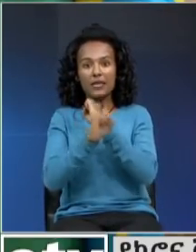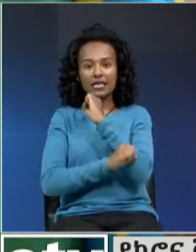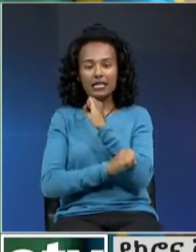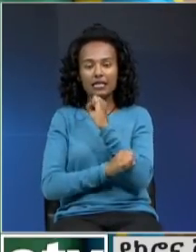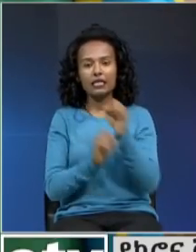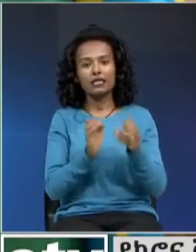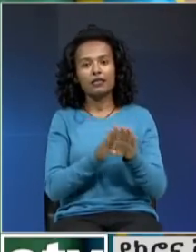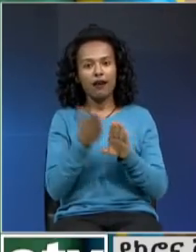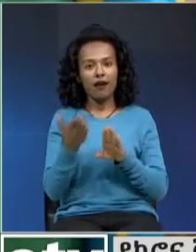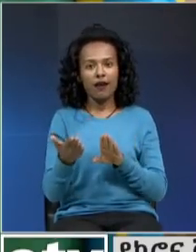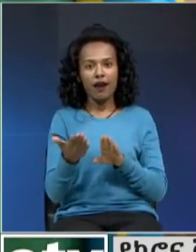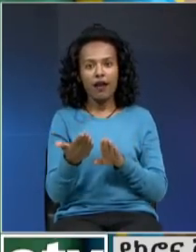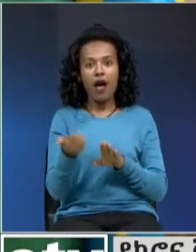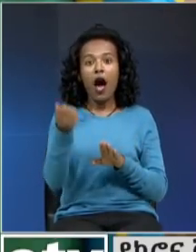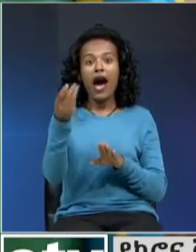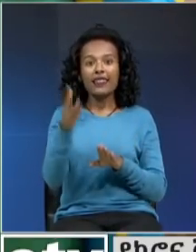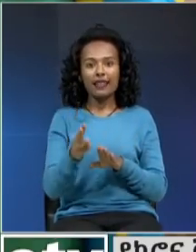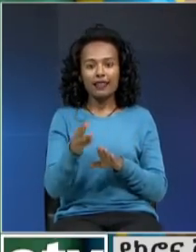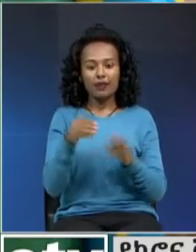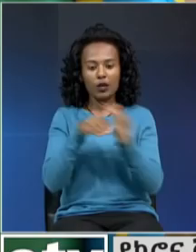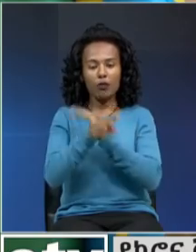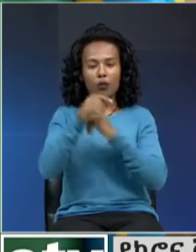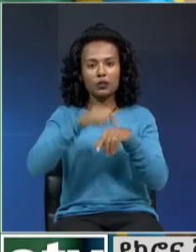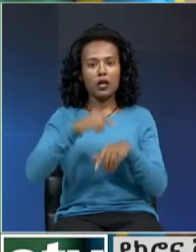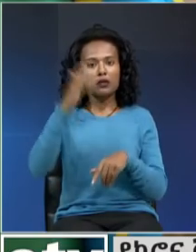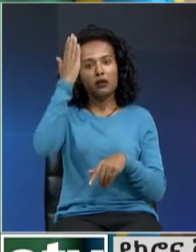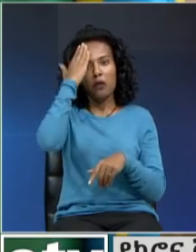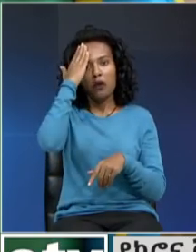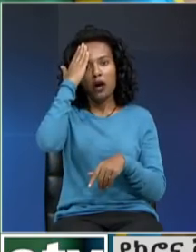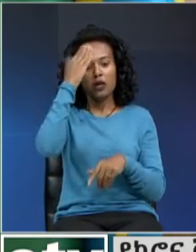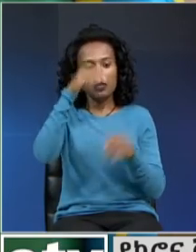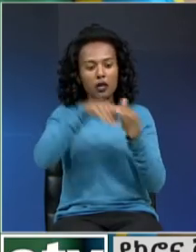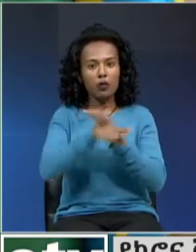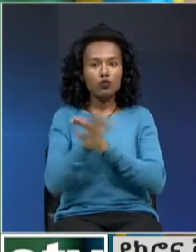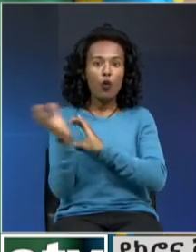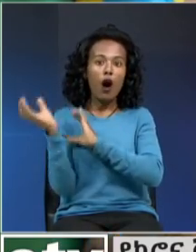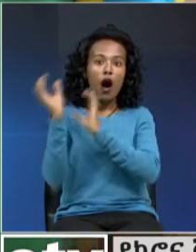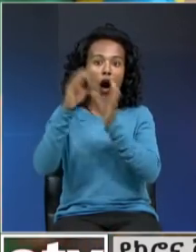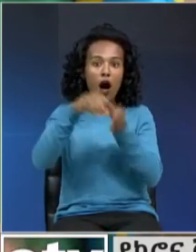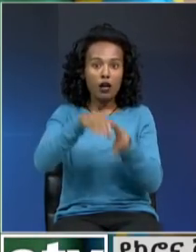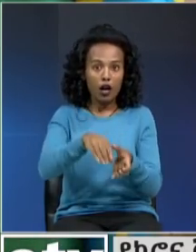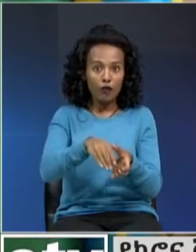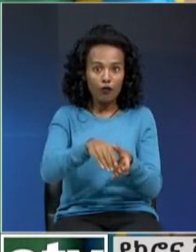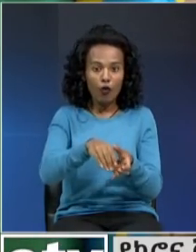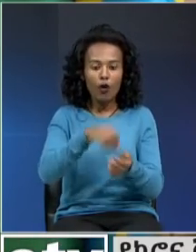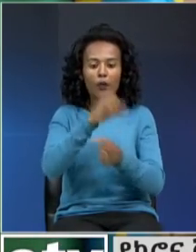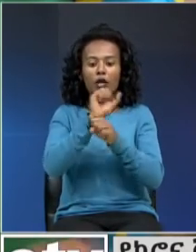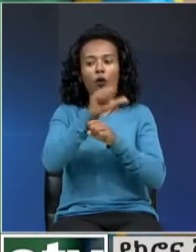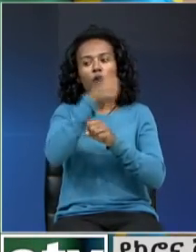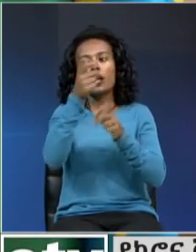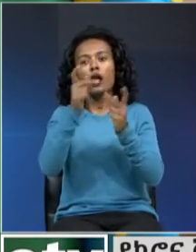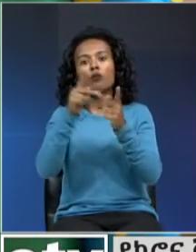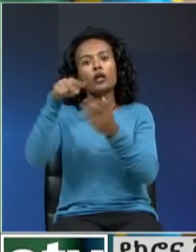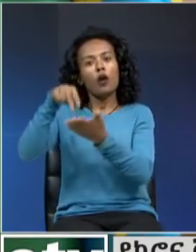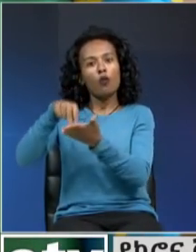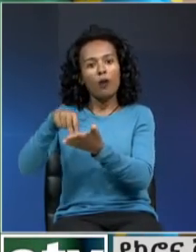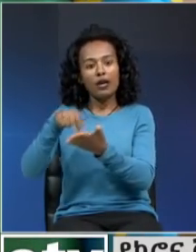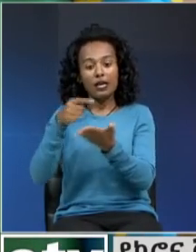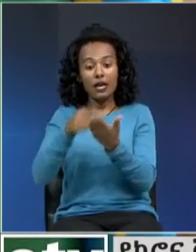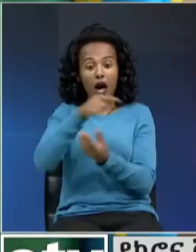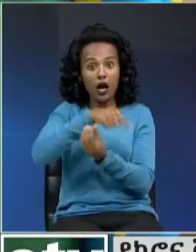ይስተናገዳል አትክልት የሚገባበት ሰዓት ይታወቃል ገብቶ አራክፎ መኪናውን ሌላ ቦታ ነው የሚያቆመው ይሄ